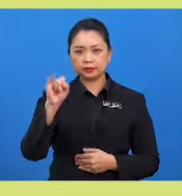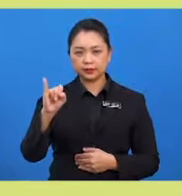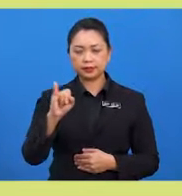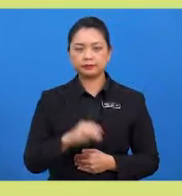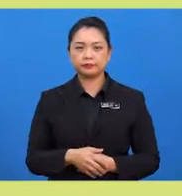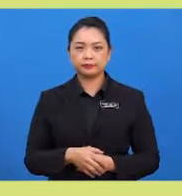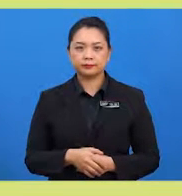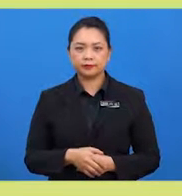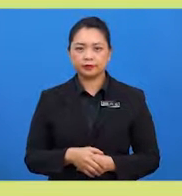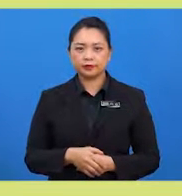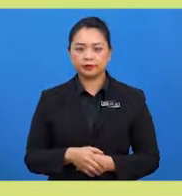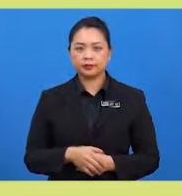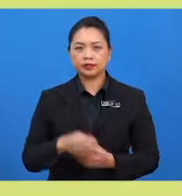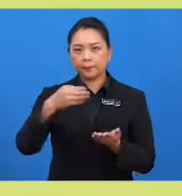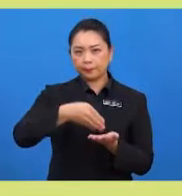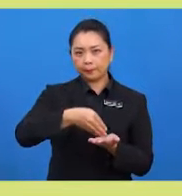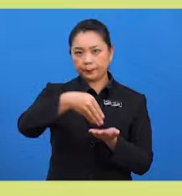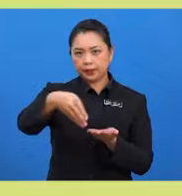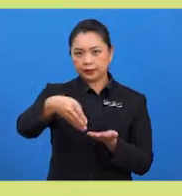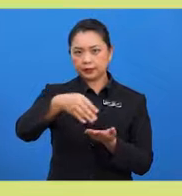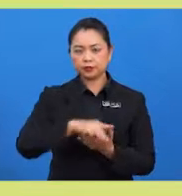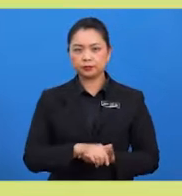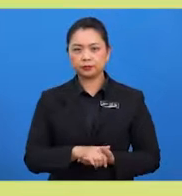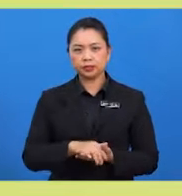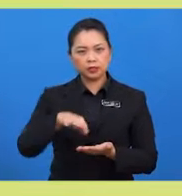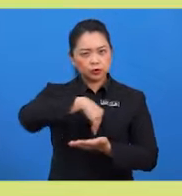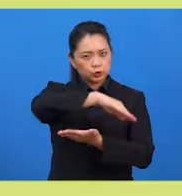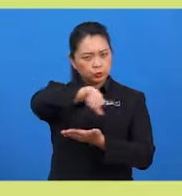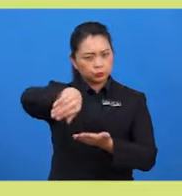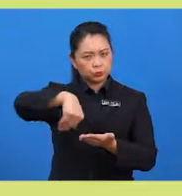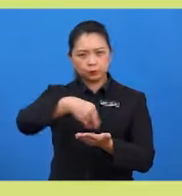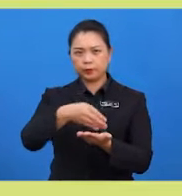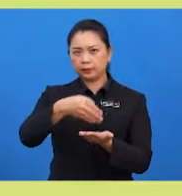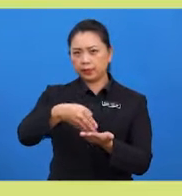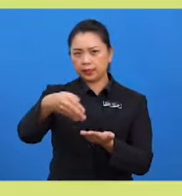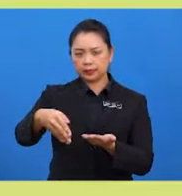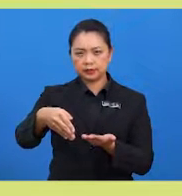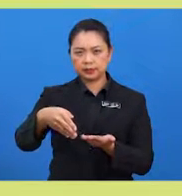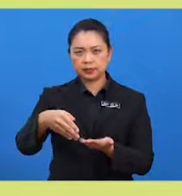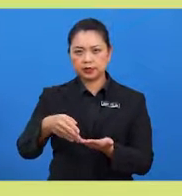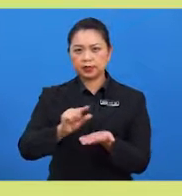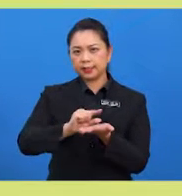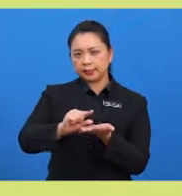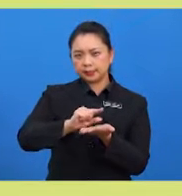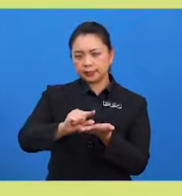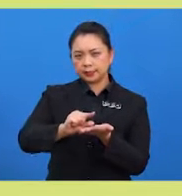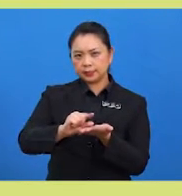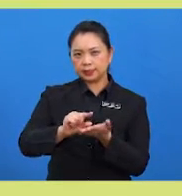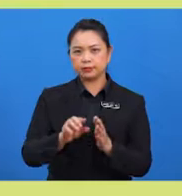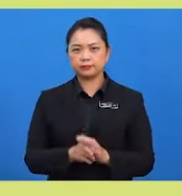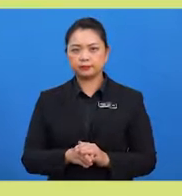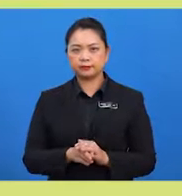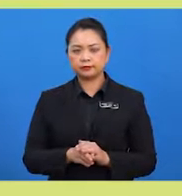simpanan. Manakala belanja akan menyenaraikan semua belanja operasi seperti gaji dan belanja